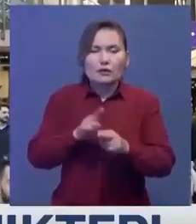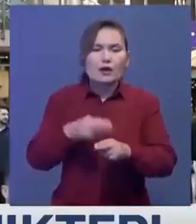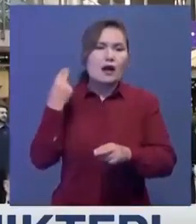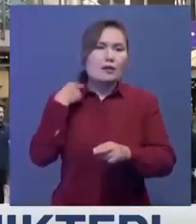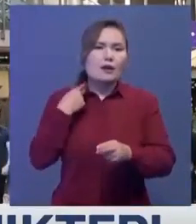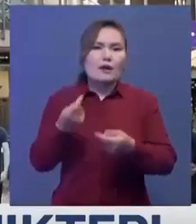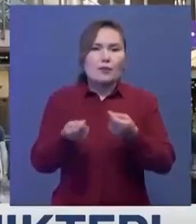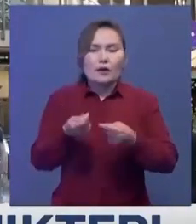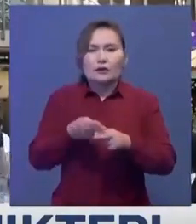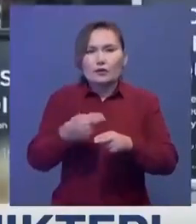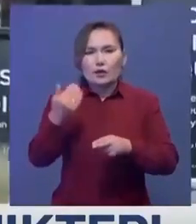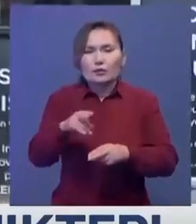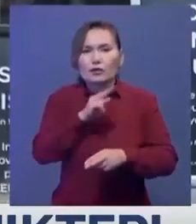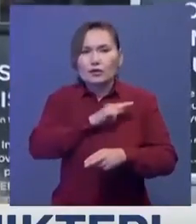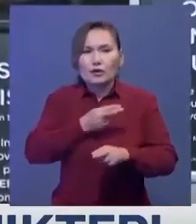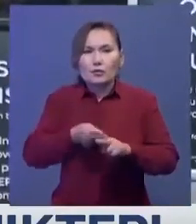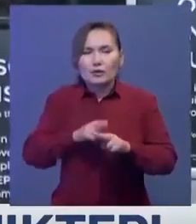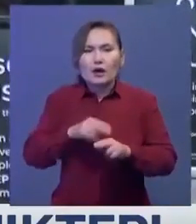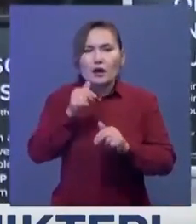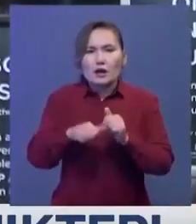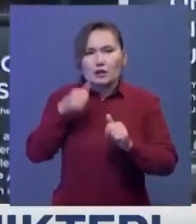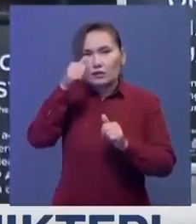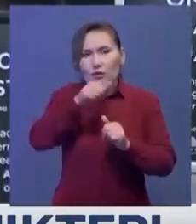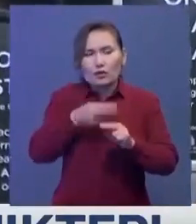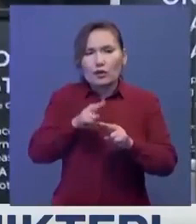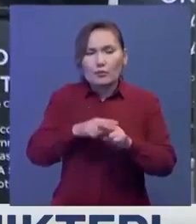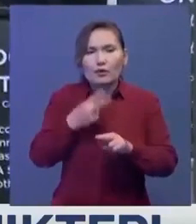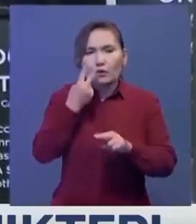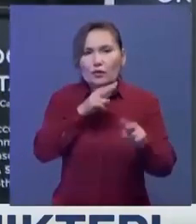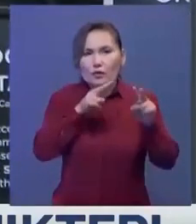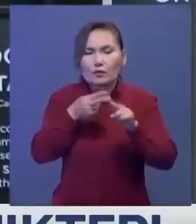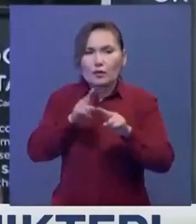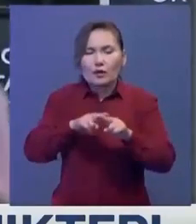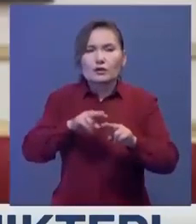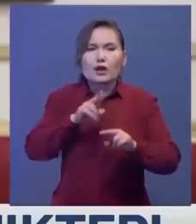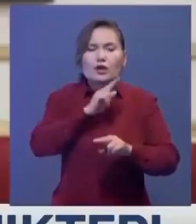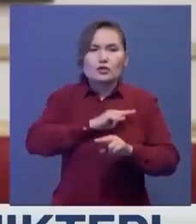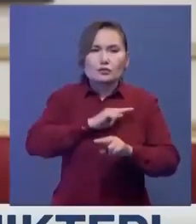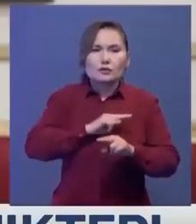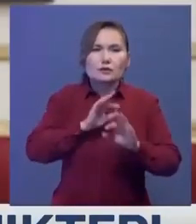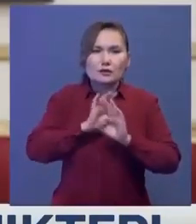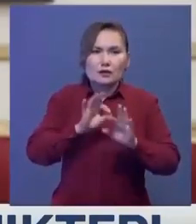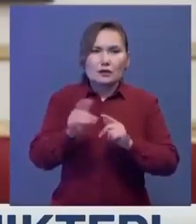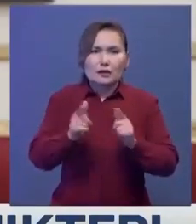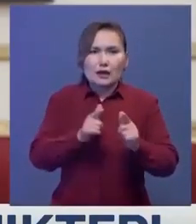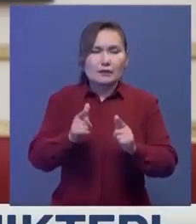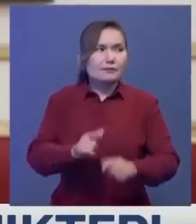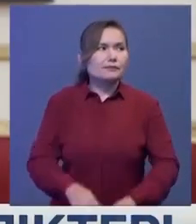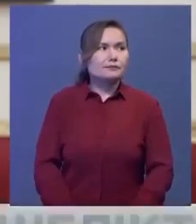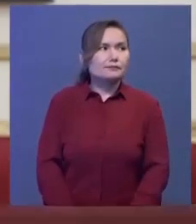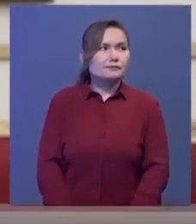Британиялық саясаткерлер мэрлердің жұмысына қатысты жылдар бойы жинақтаған мол тәжірибесімен бөлісуге дайын.